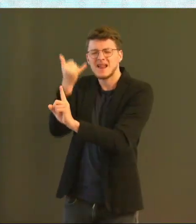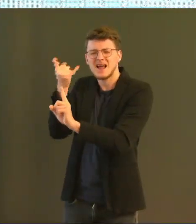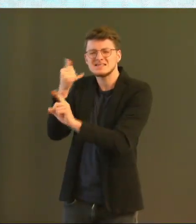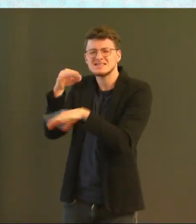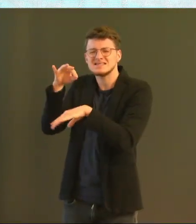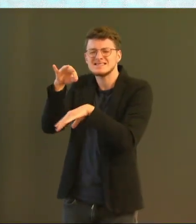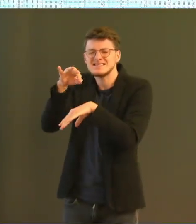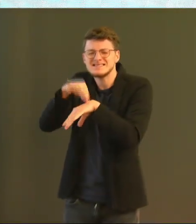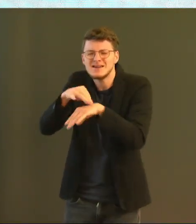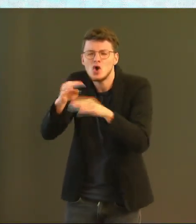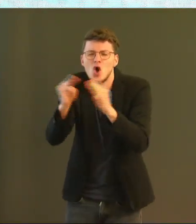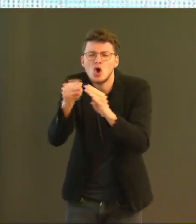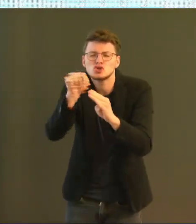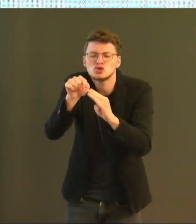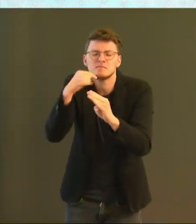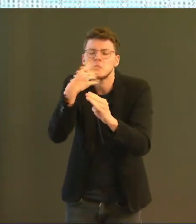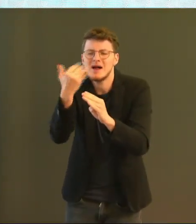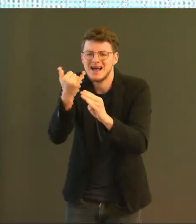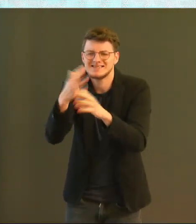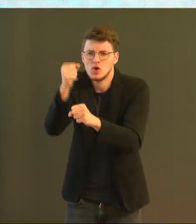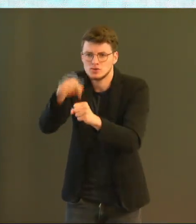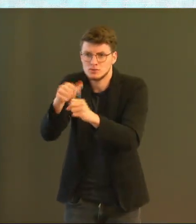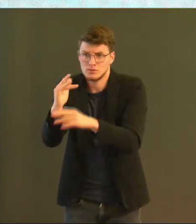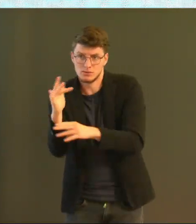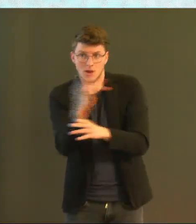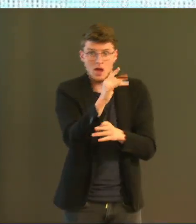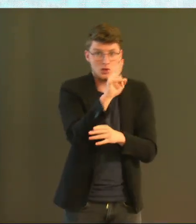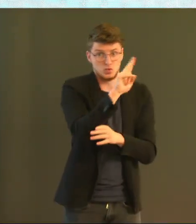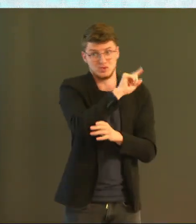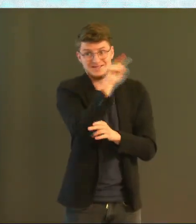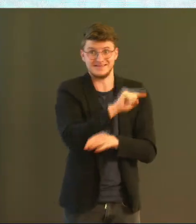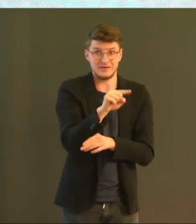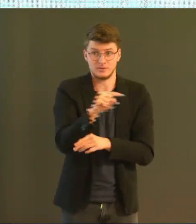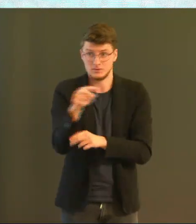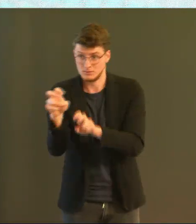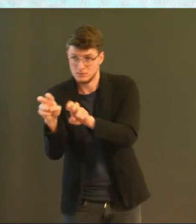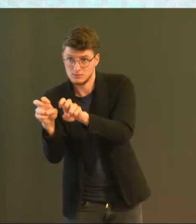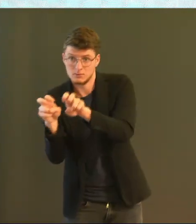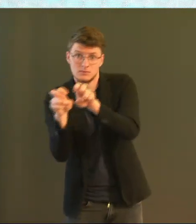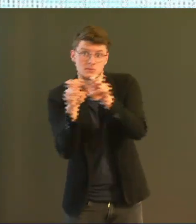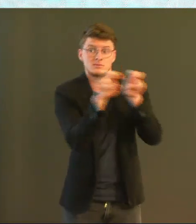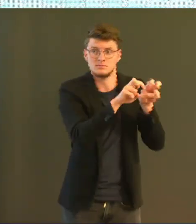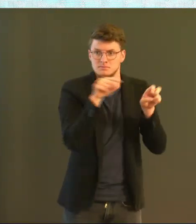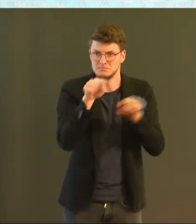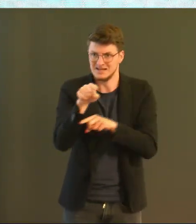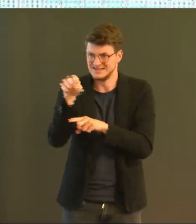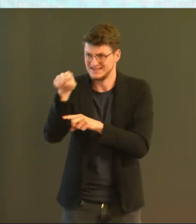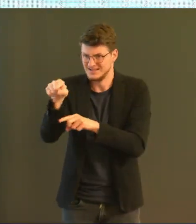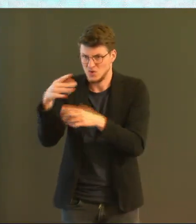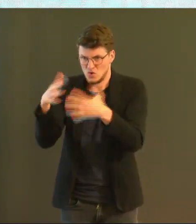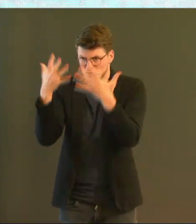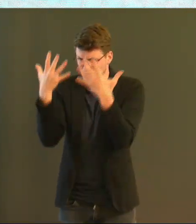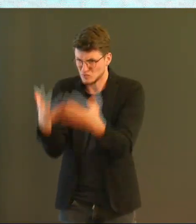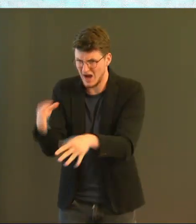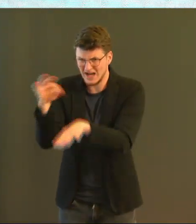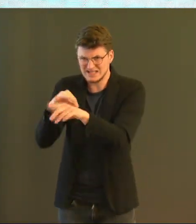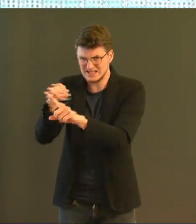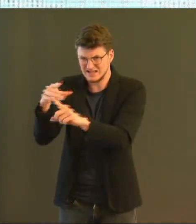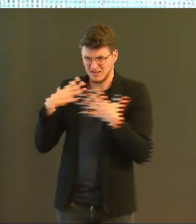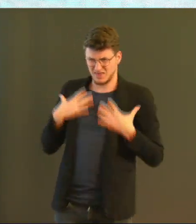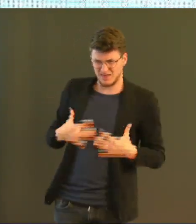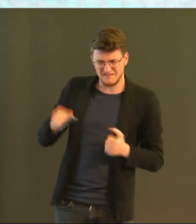connaissent nos références hijos peter farc at on pensé antonio m symptoms of compliquer à 6